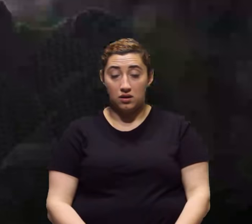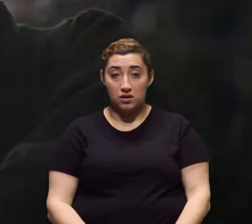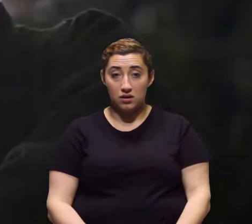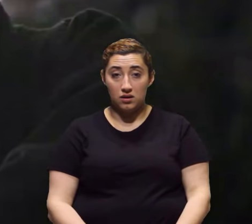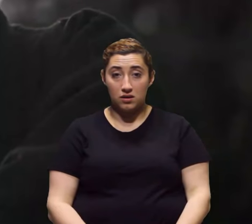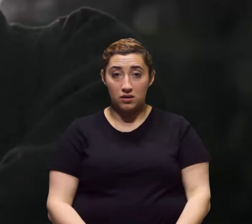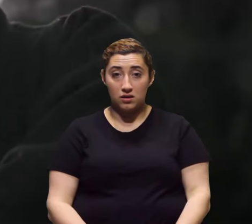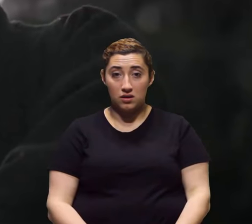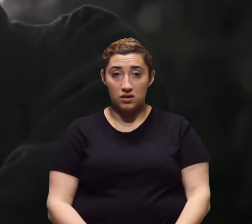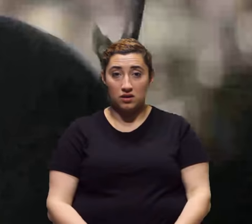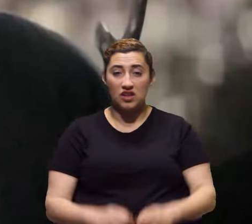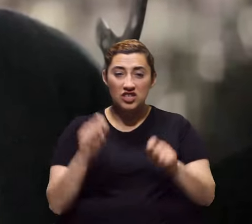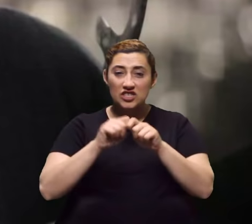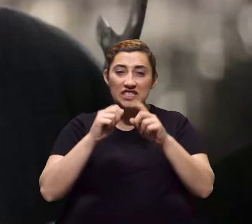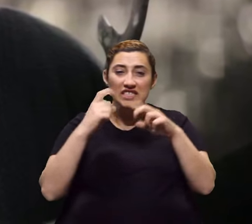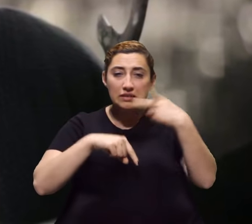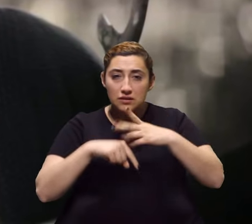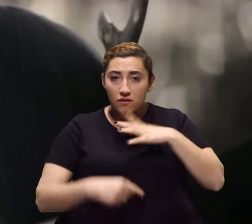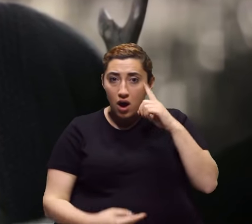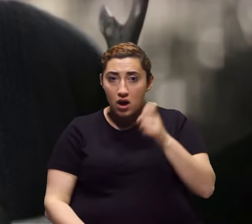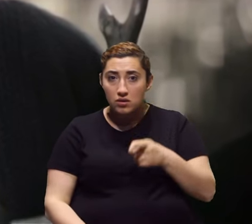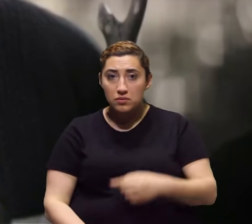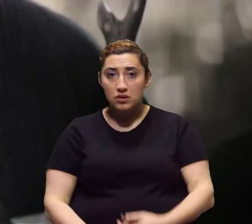Baktı. Çakı izi var mıdır?